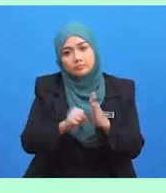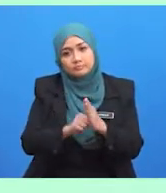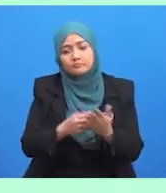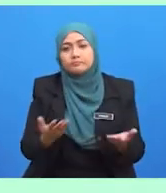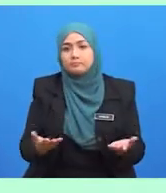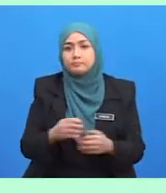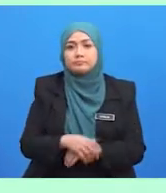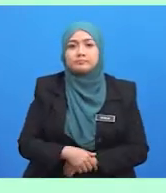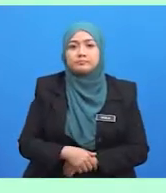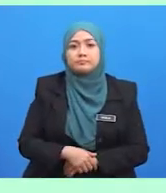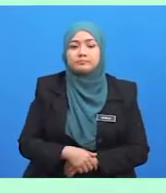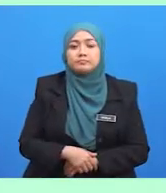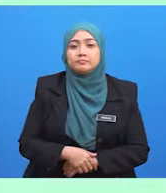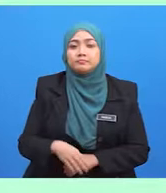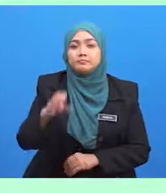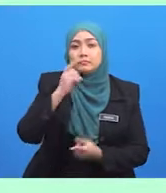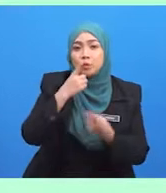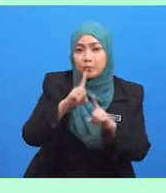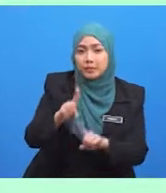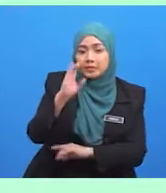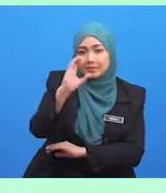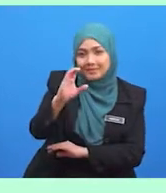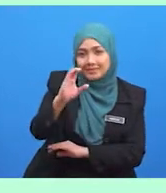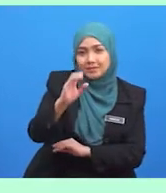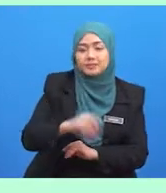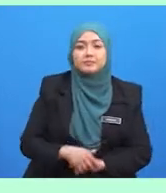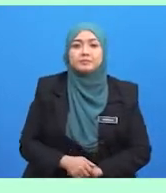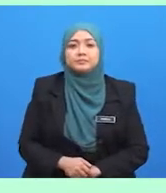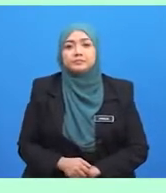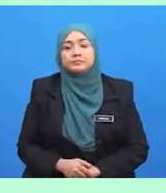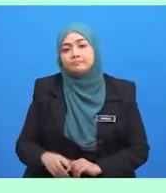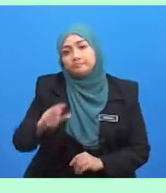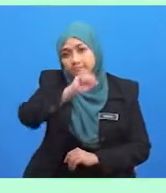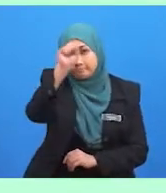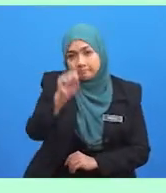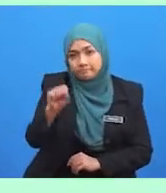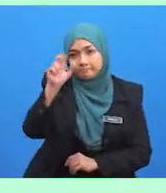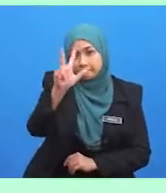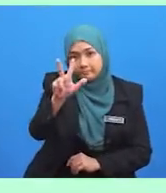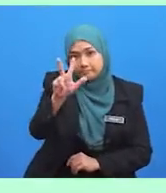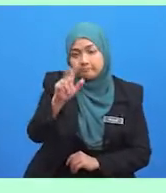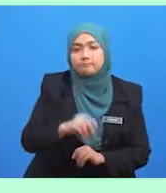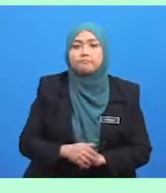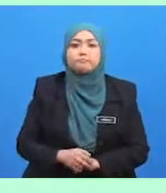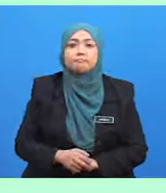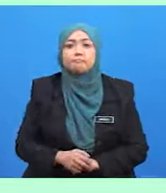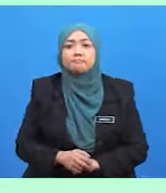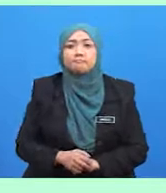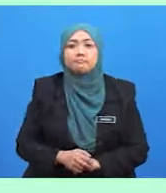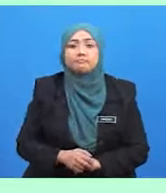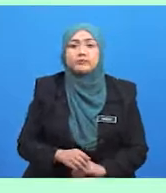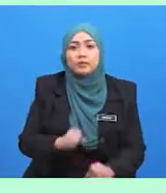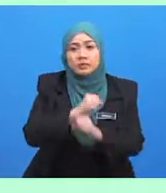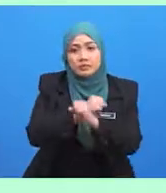Maka jawapannya ialah C. Sekatan bukan ekonomi. Soalan 3. Sekatan perdagangan yang